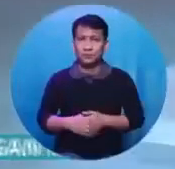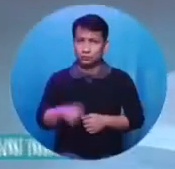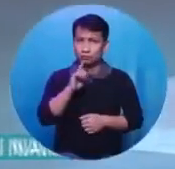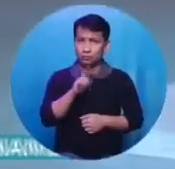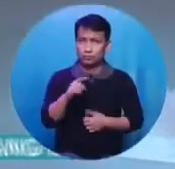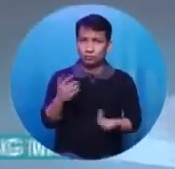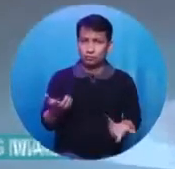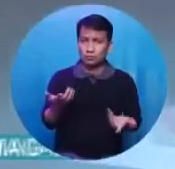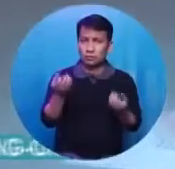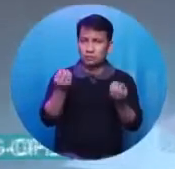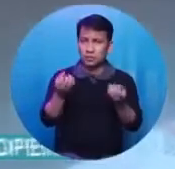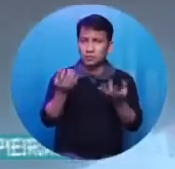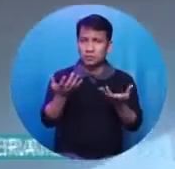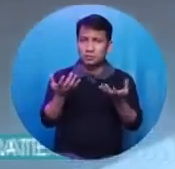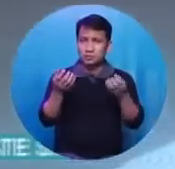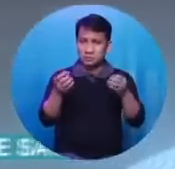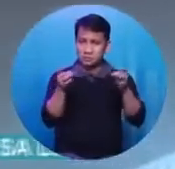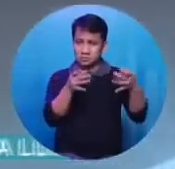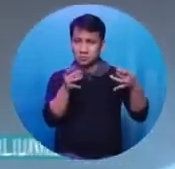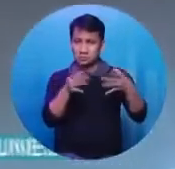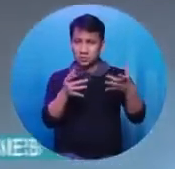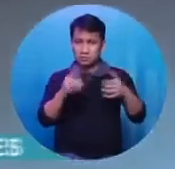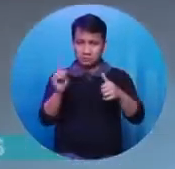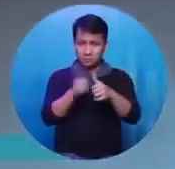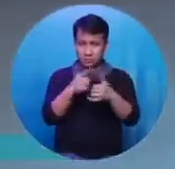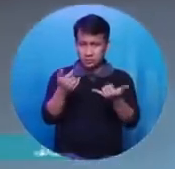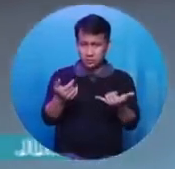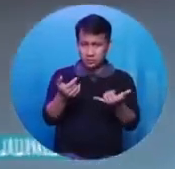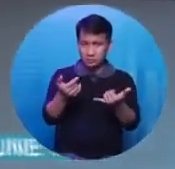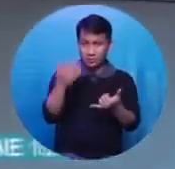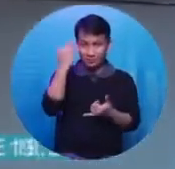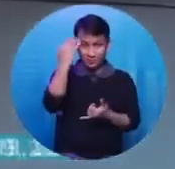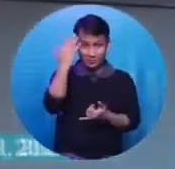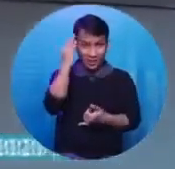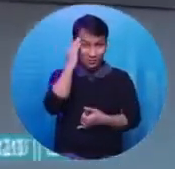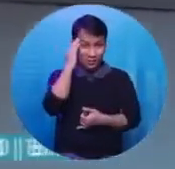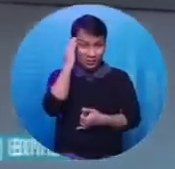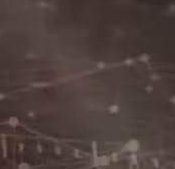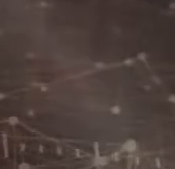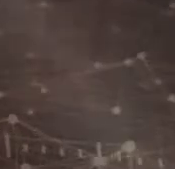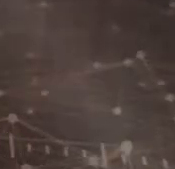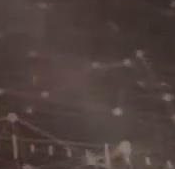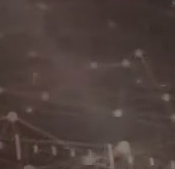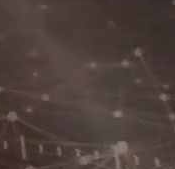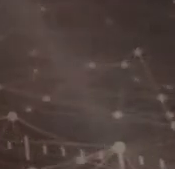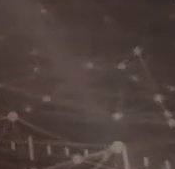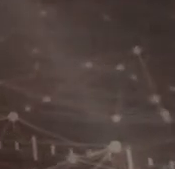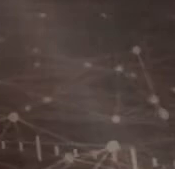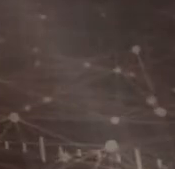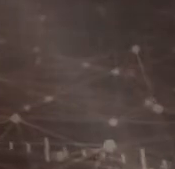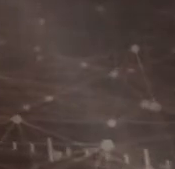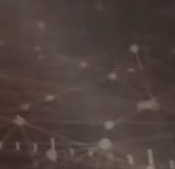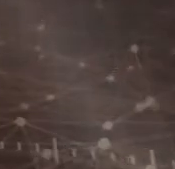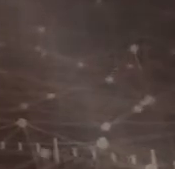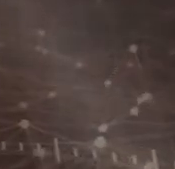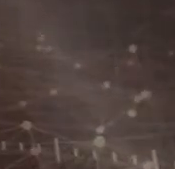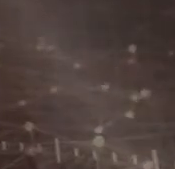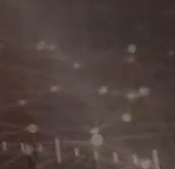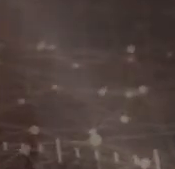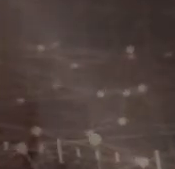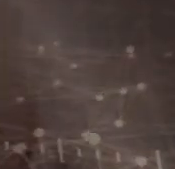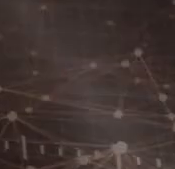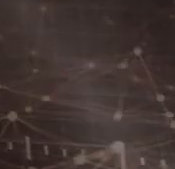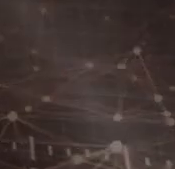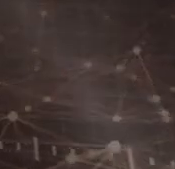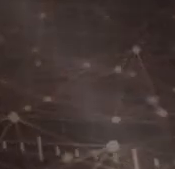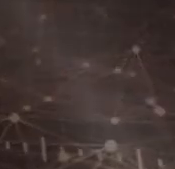Siguradong babaha na naman ang comment section sa una nating kasong ito. Naralan niyo pa ba si Sander Ford na kilala uli